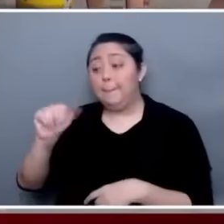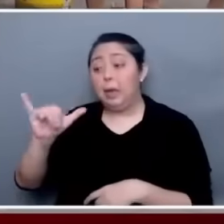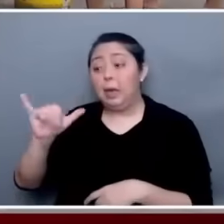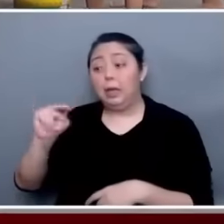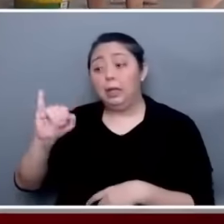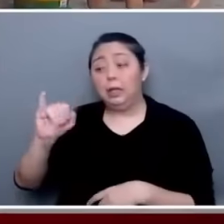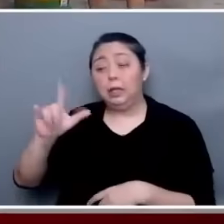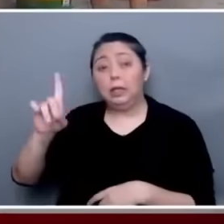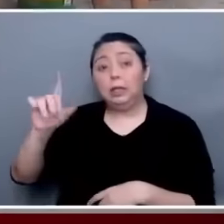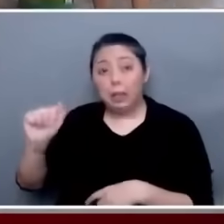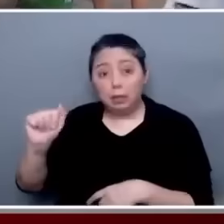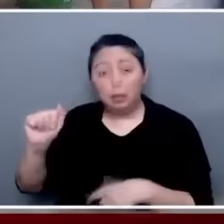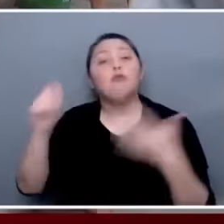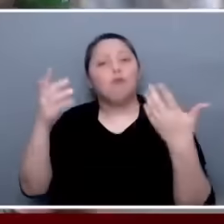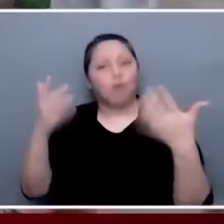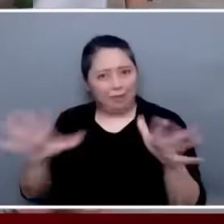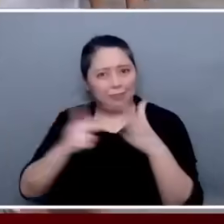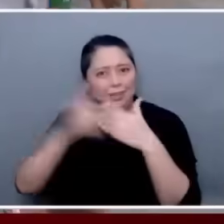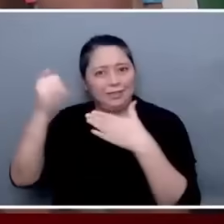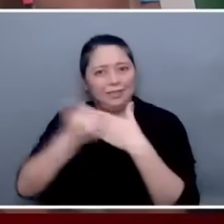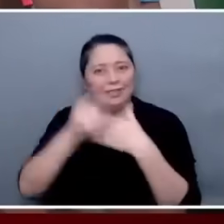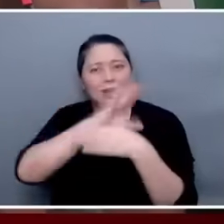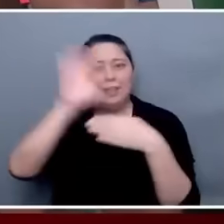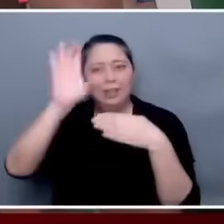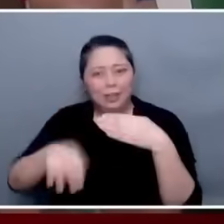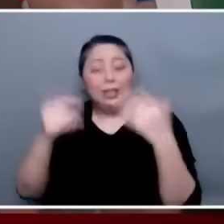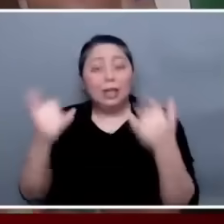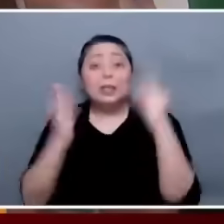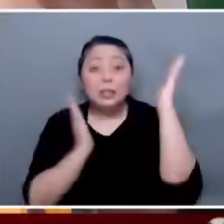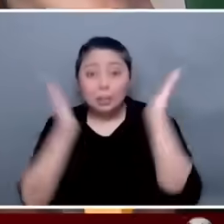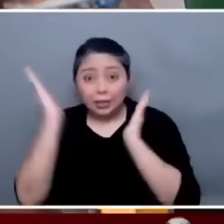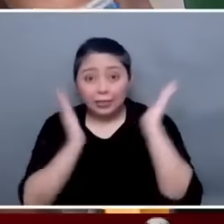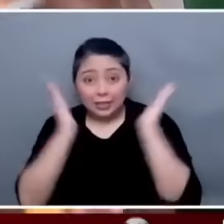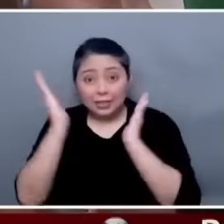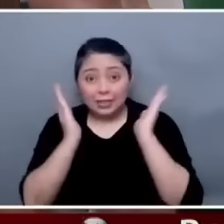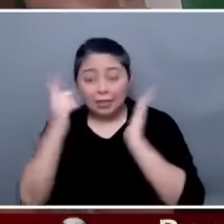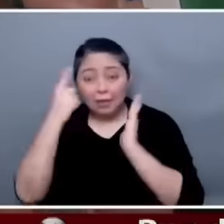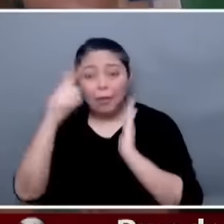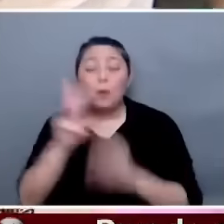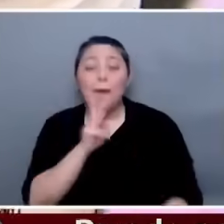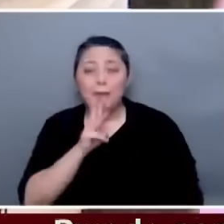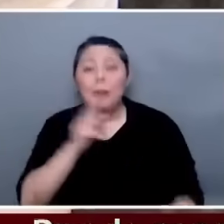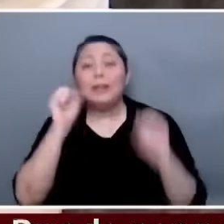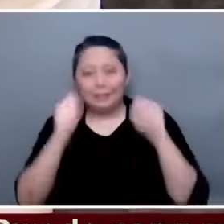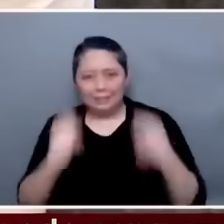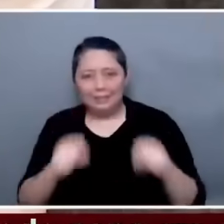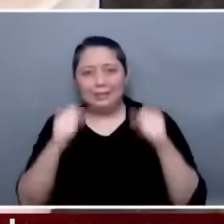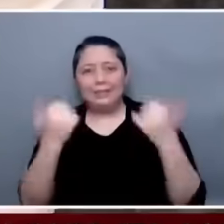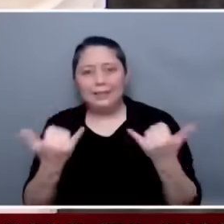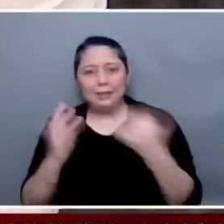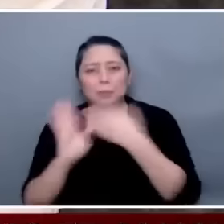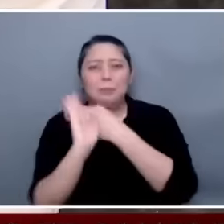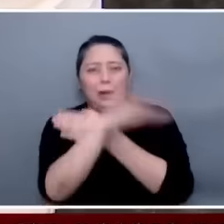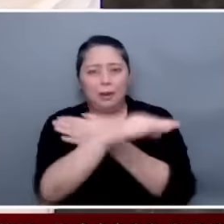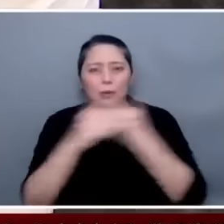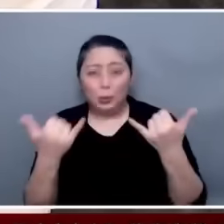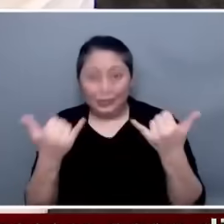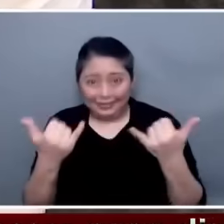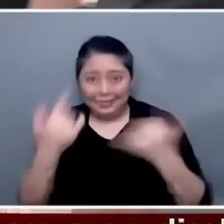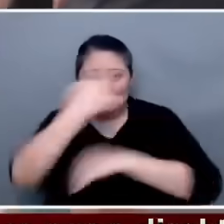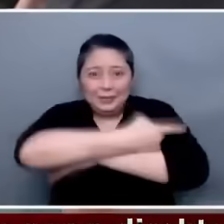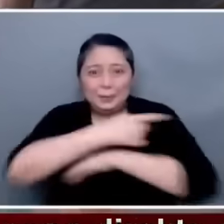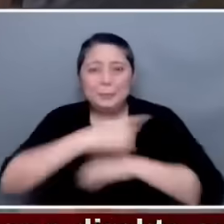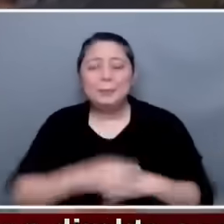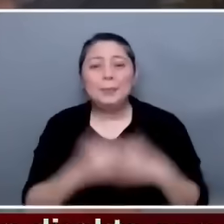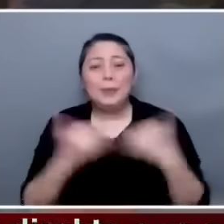kaya maibabalik na ang serbisyo ng tubig ngayong araw. Inabisuhan ng water concessionaires ang mga customer